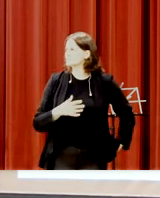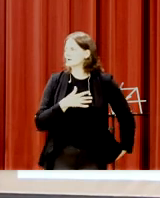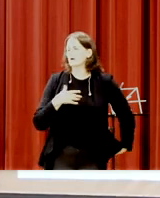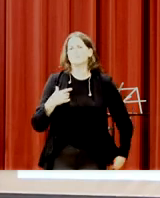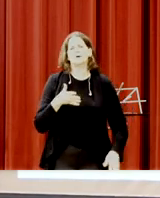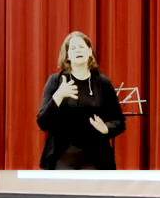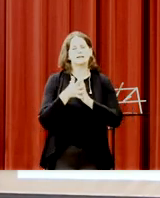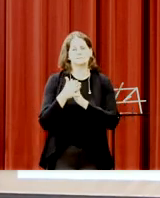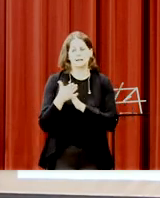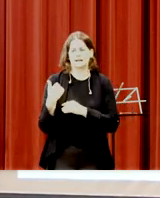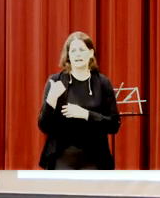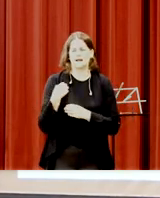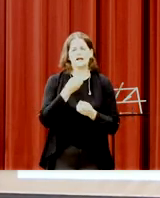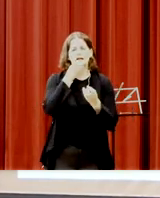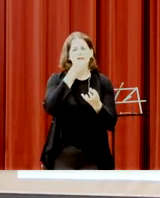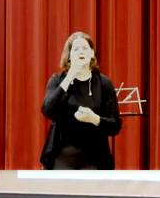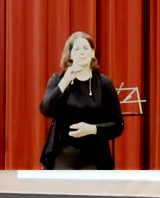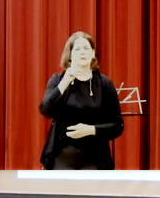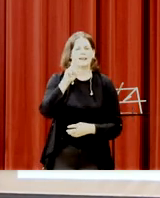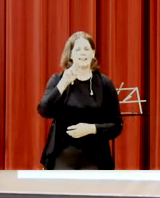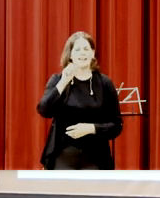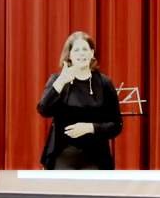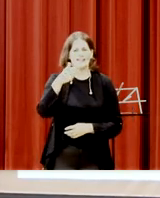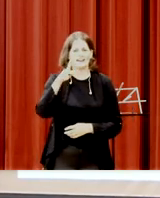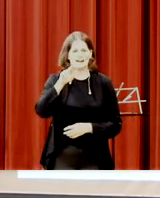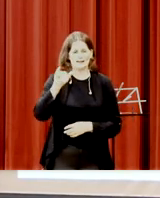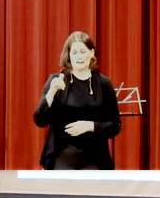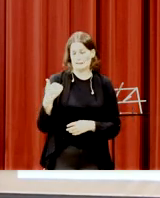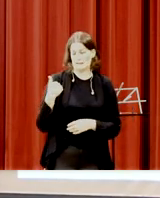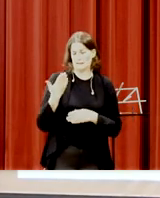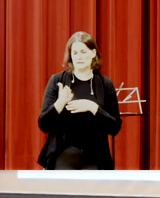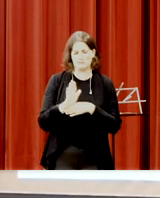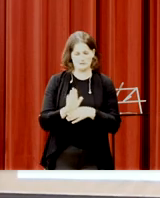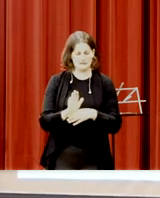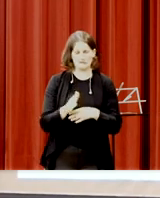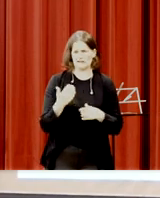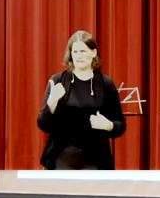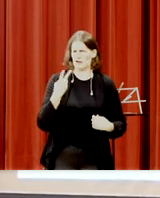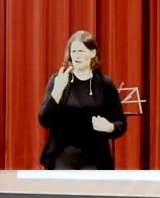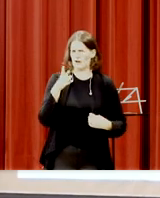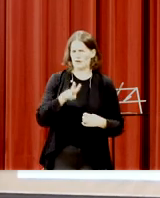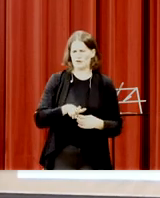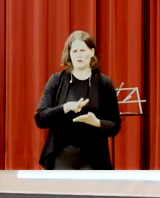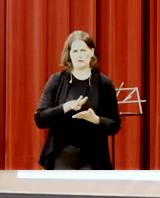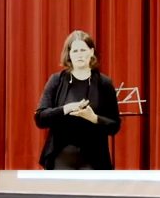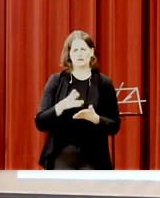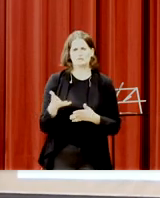que parlant de competitivitat, un dels elements objectius del nou govern,